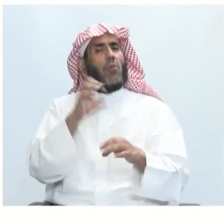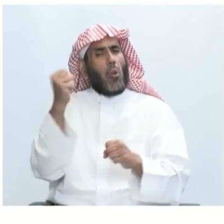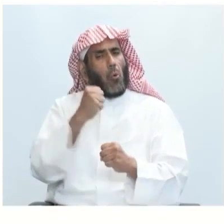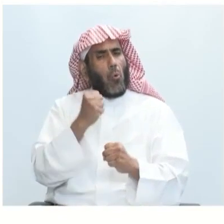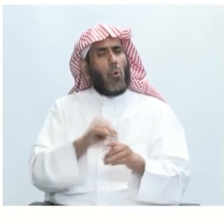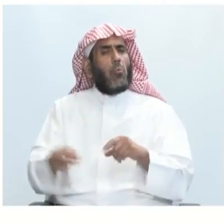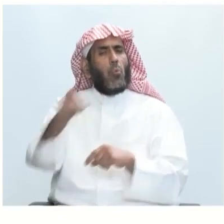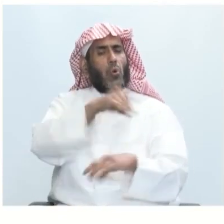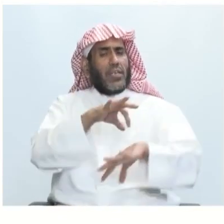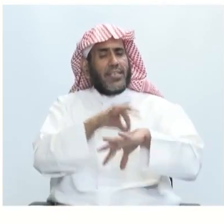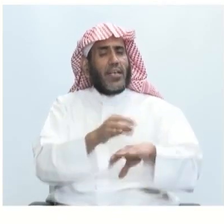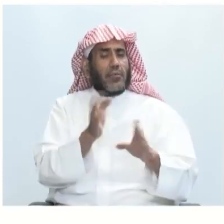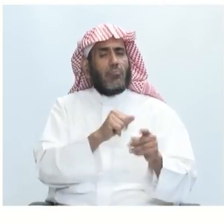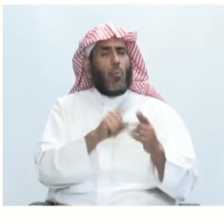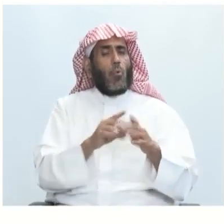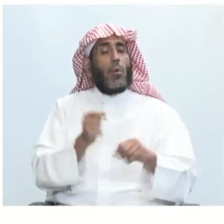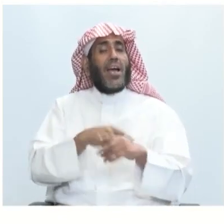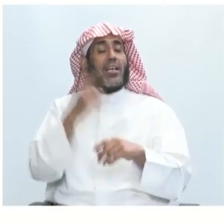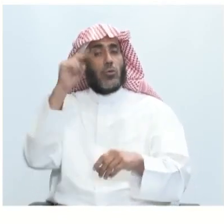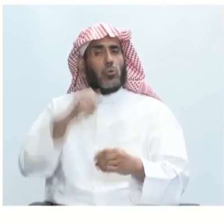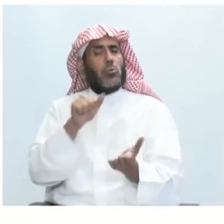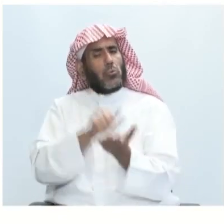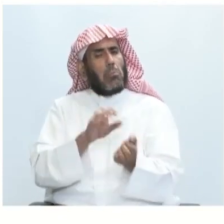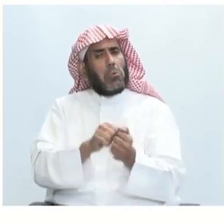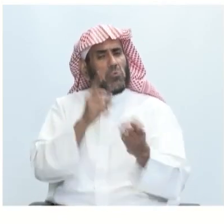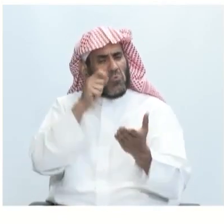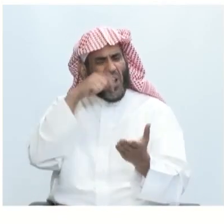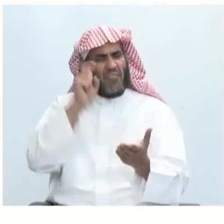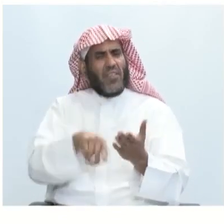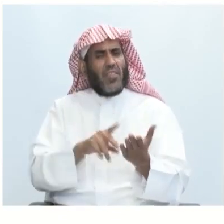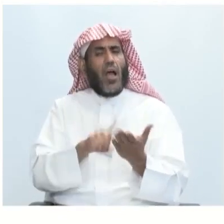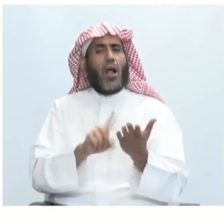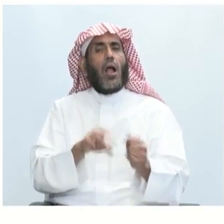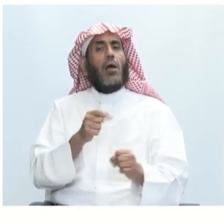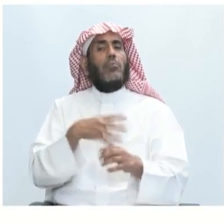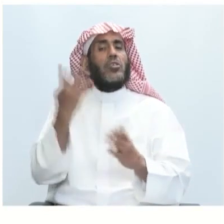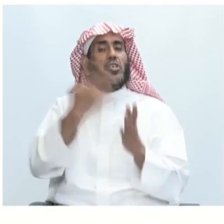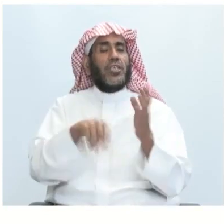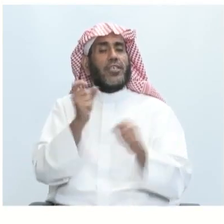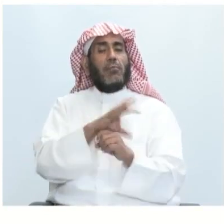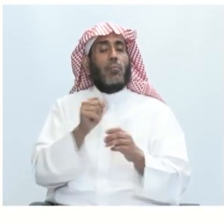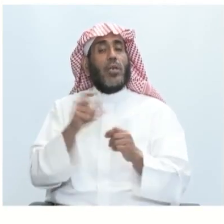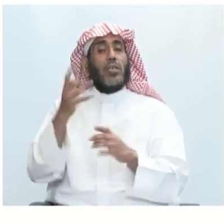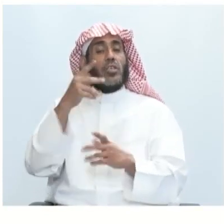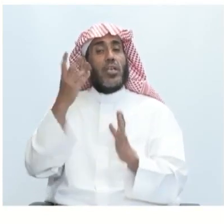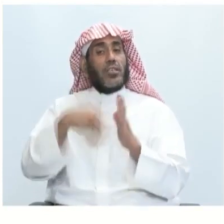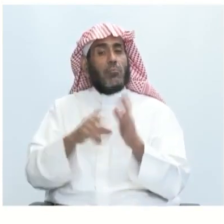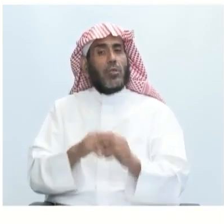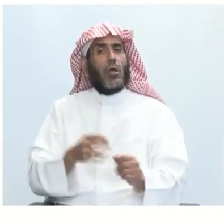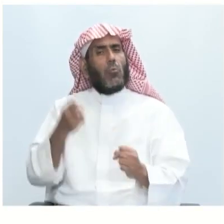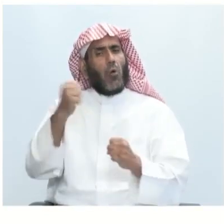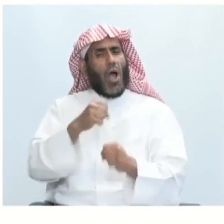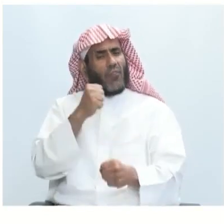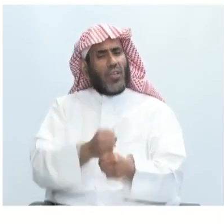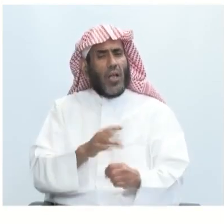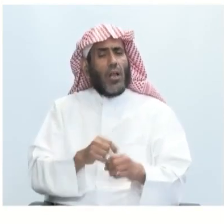الانسان اذا بما ان السعوديه تطبق احكام الشريعه الاسلاميه وبما ان الشريعه الاسلاميه تكفل حقوق